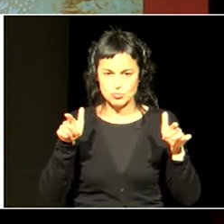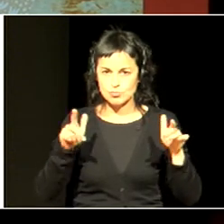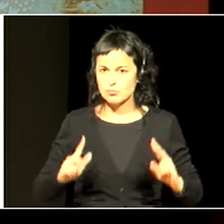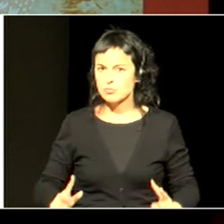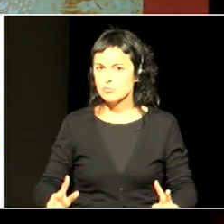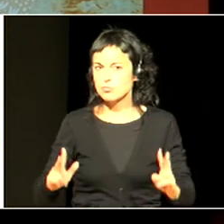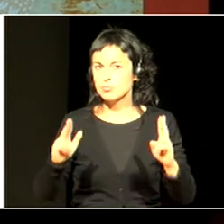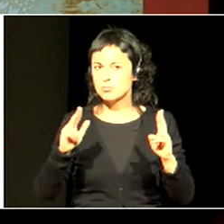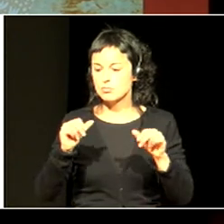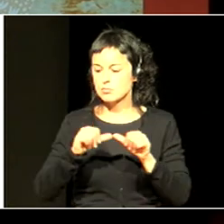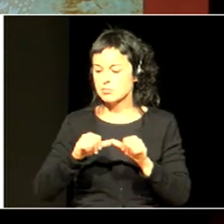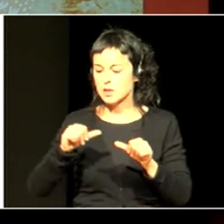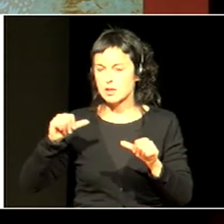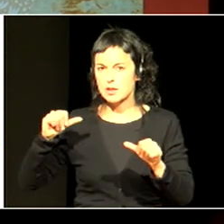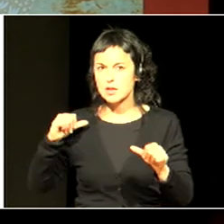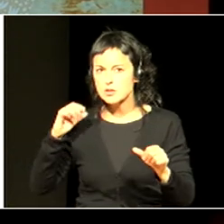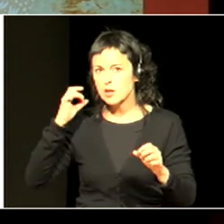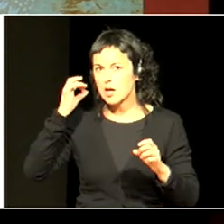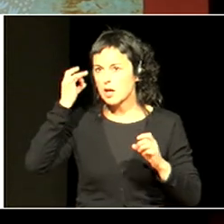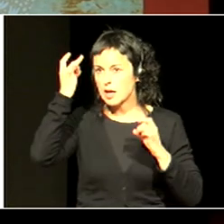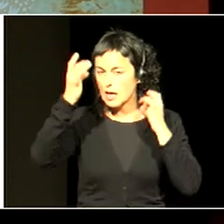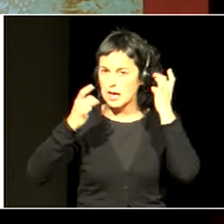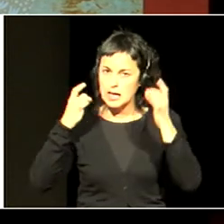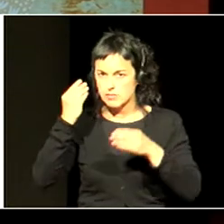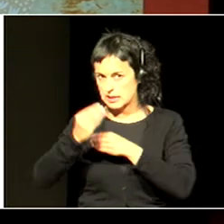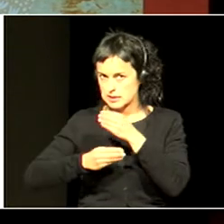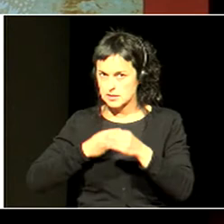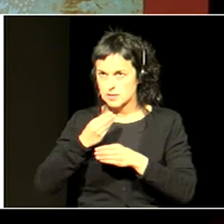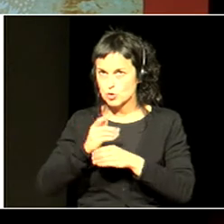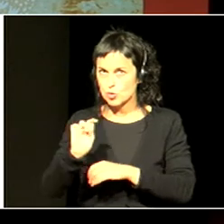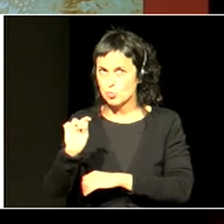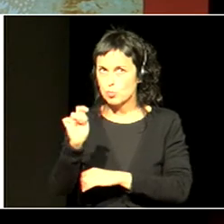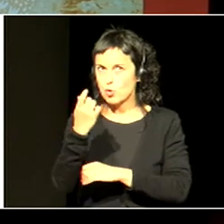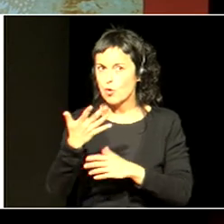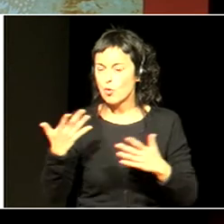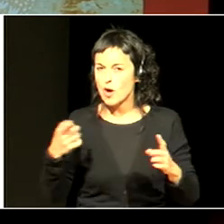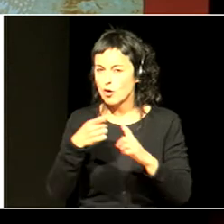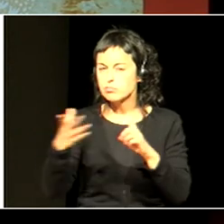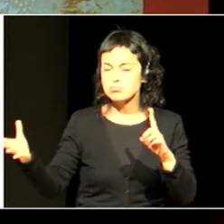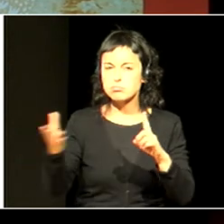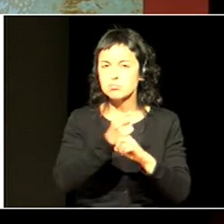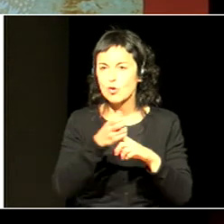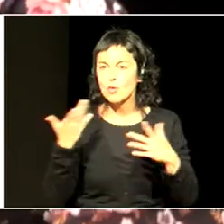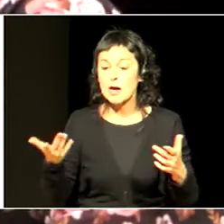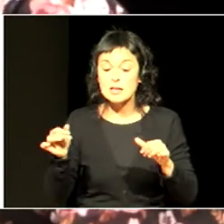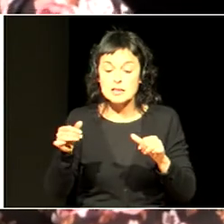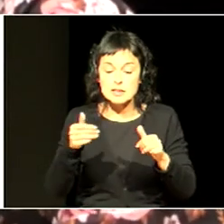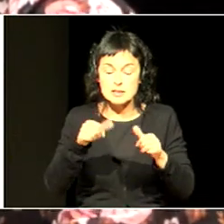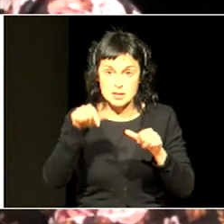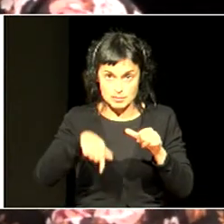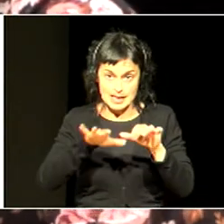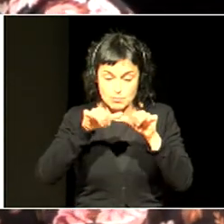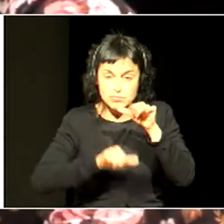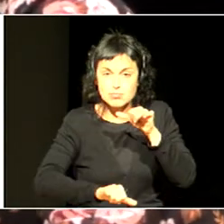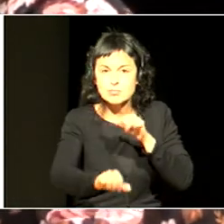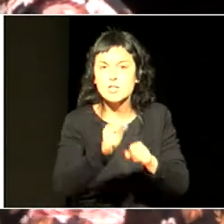gauzatutako jardura guzti horien zen lorpen maila izan duten eta zeintzu dira aurrerantzean dituzuen